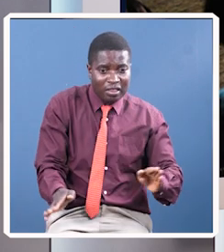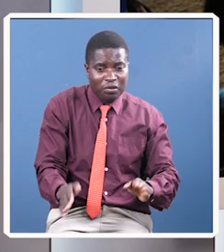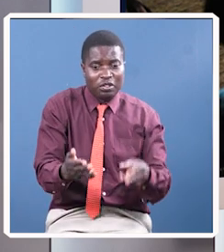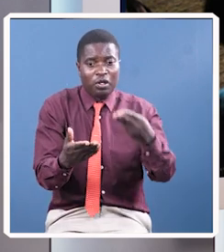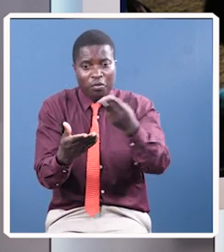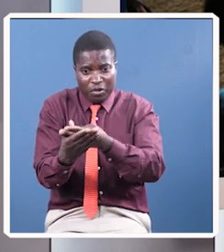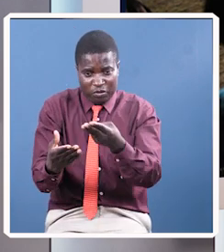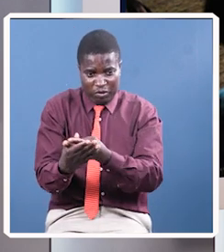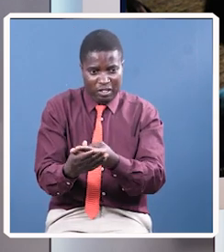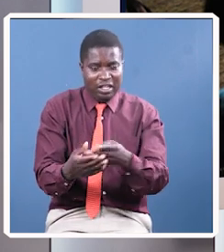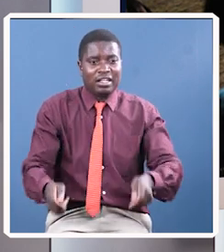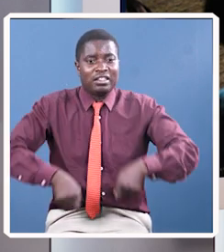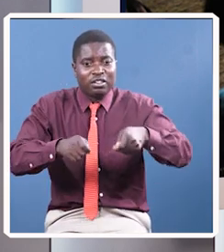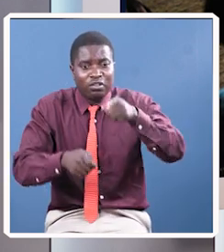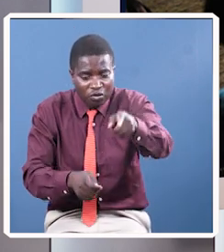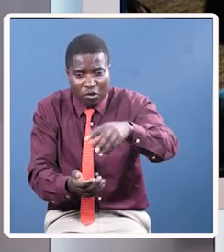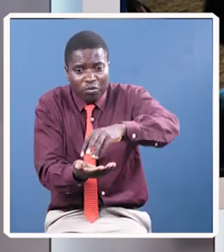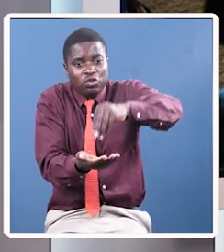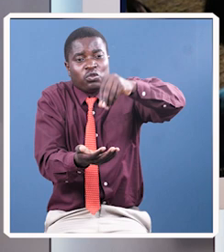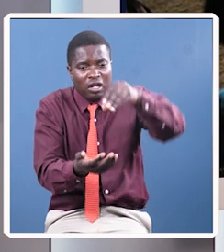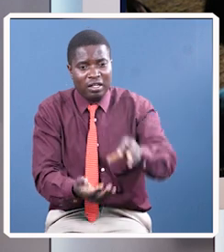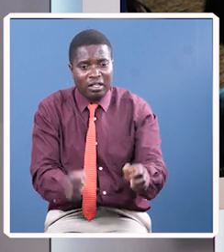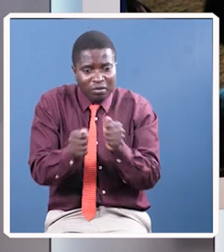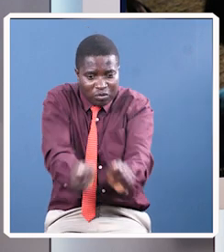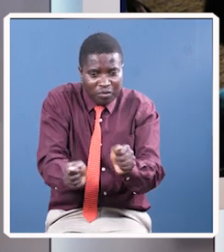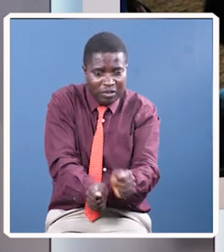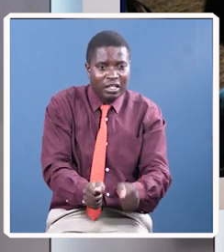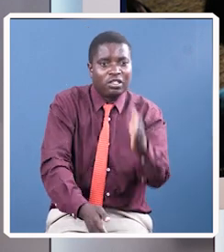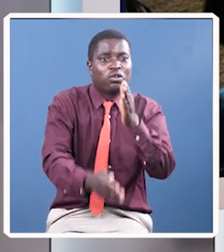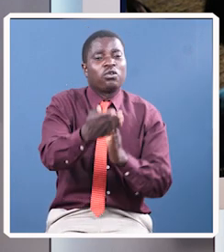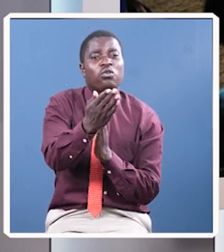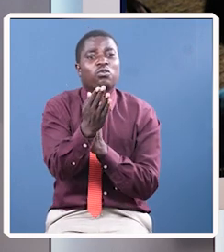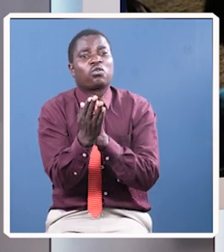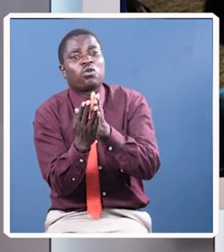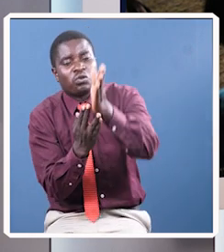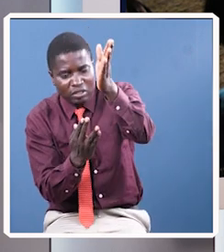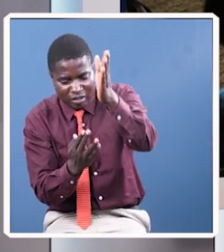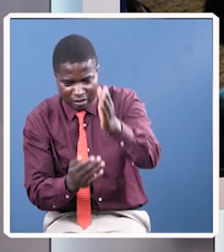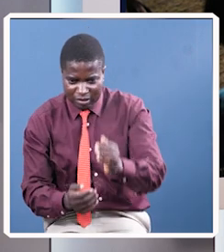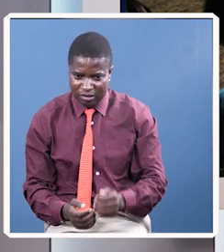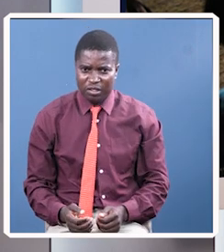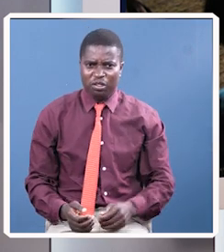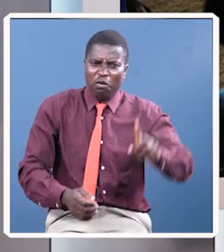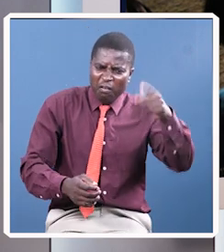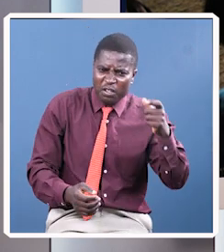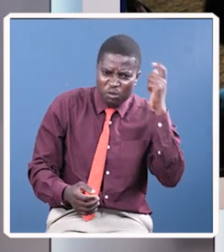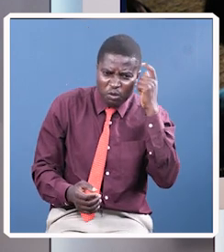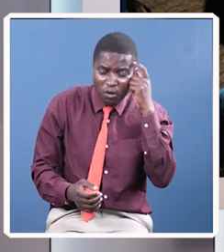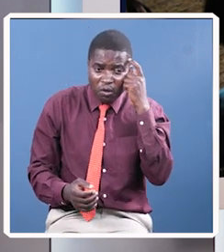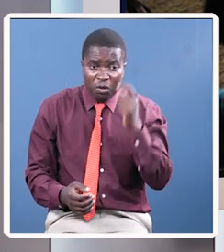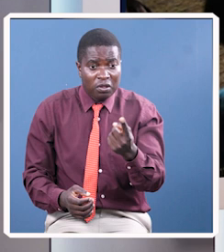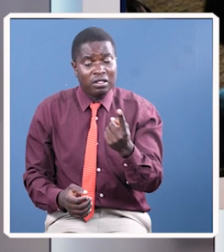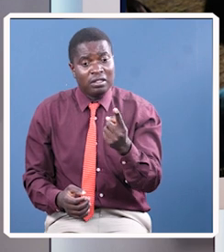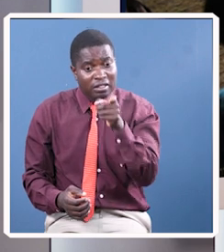muprofita wenema anokupa mushonga ukapapfuura usina passport. Saka muprofita wenema chaunoona nacho kuti ndasangana